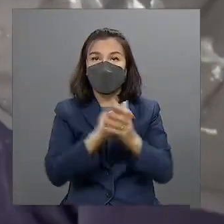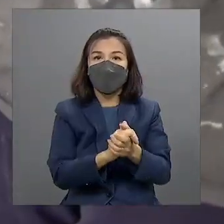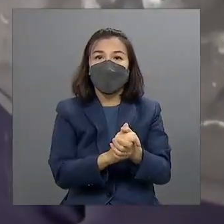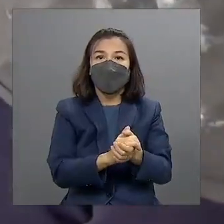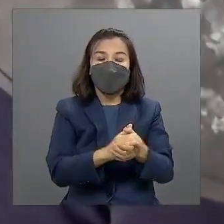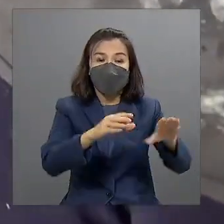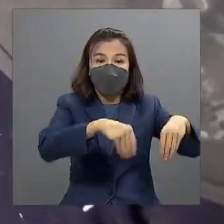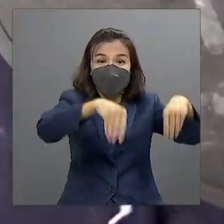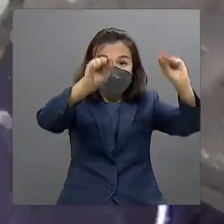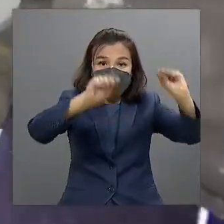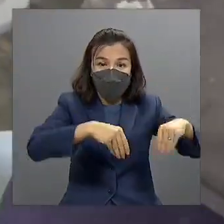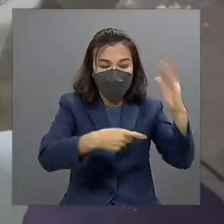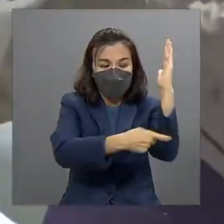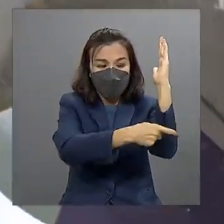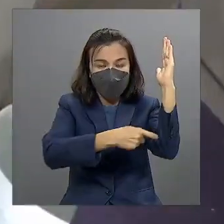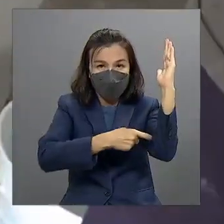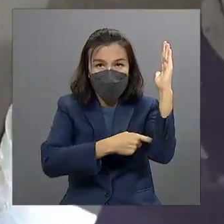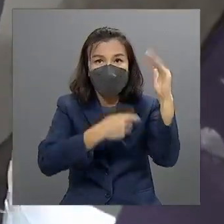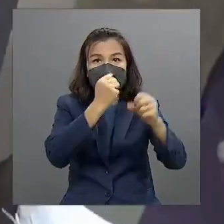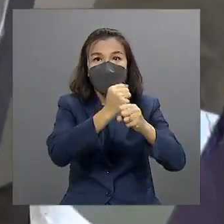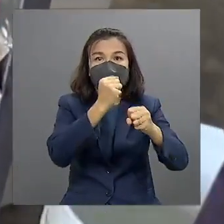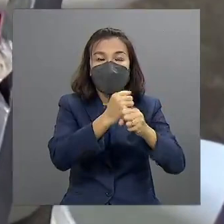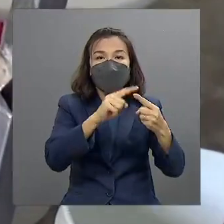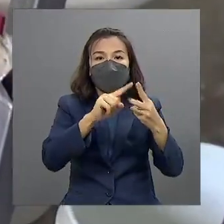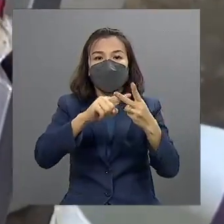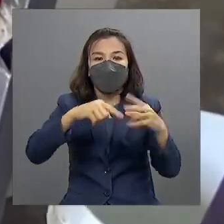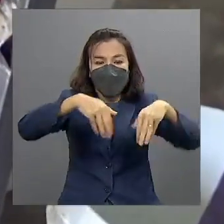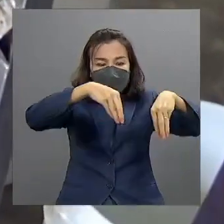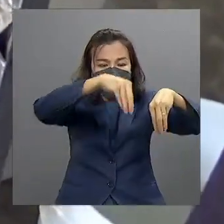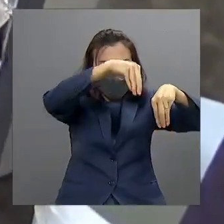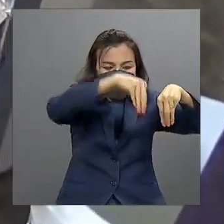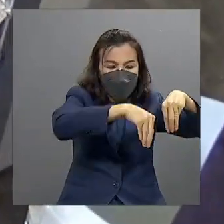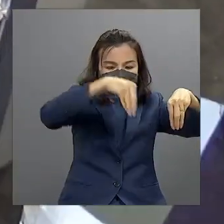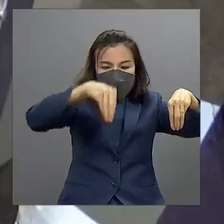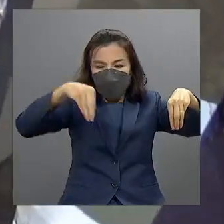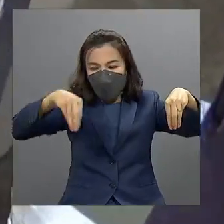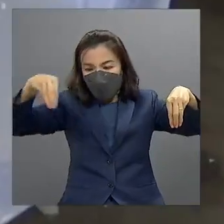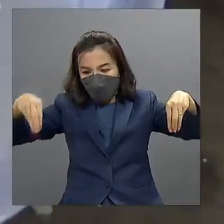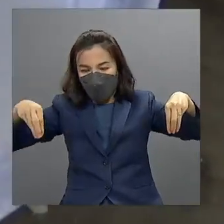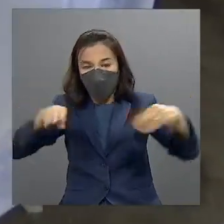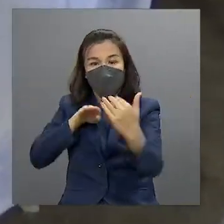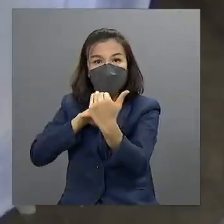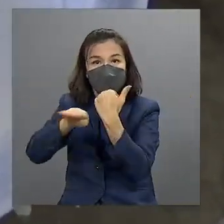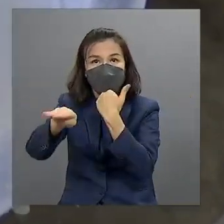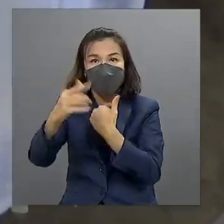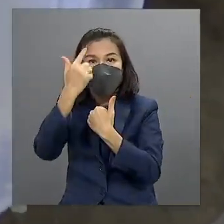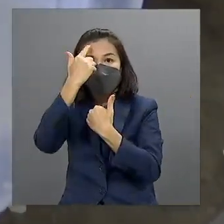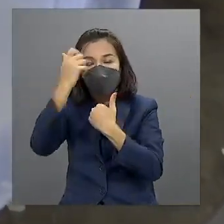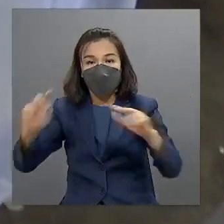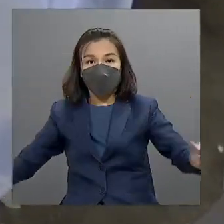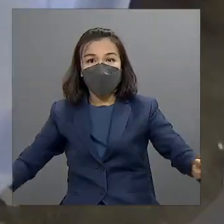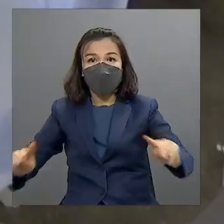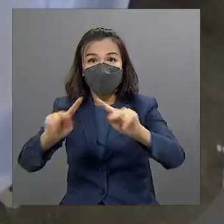ครอบ กำแพงคอนกรีต และเสาหักนำทางยางธรรมชาติหลงจกสวค้ามนาคม และกระสวกระเศรษและสะกรต